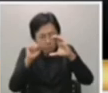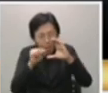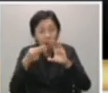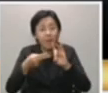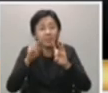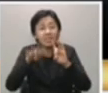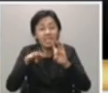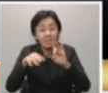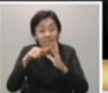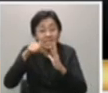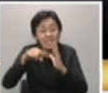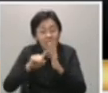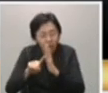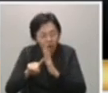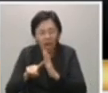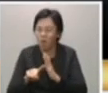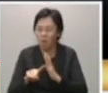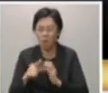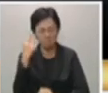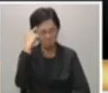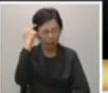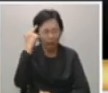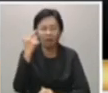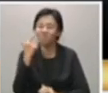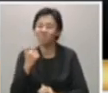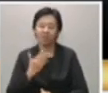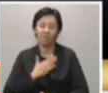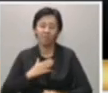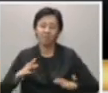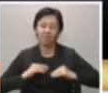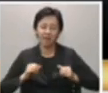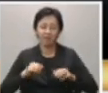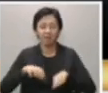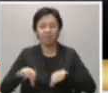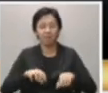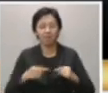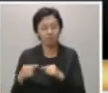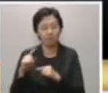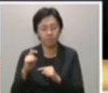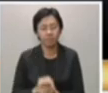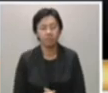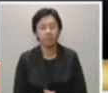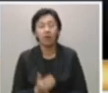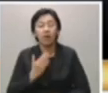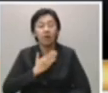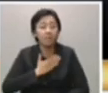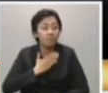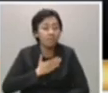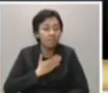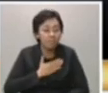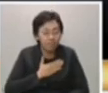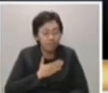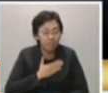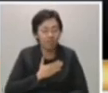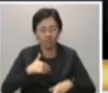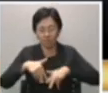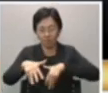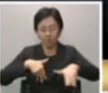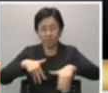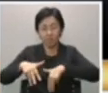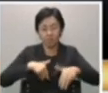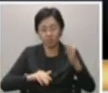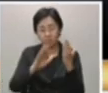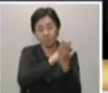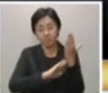ทศต่อไปได้ ท่ามกลางความล้มเหลวและความเชื่อมั่นของพี่น้องประชาชนส่วนใหญ่ในสภ